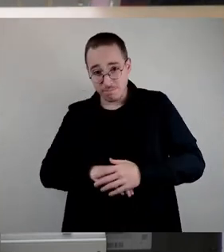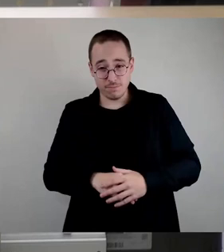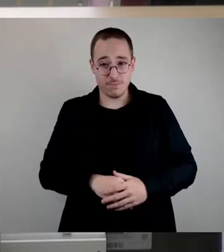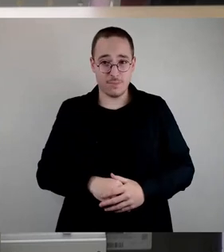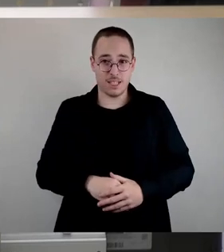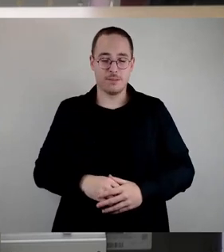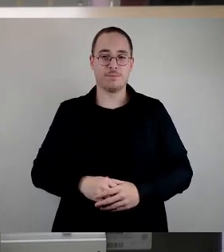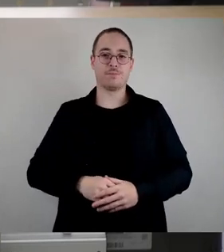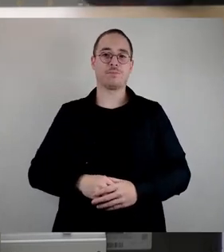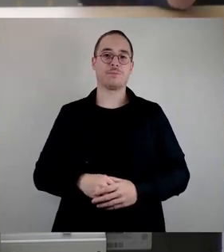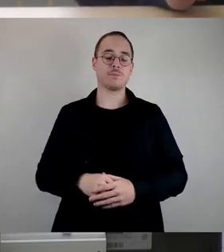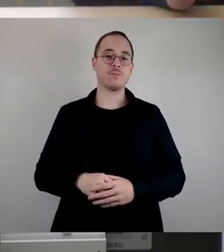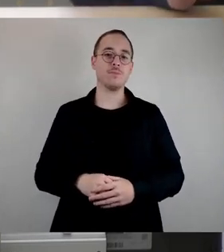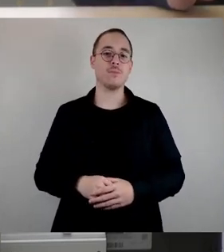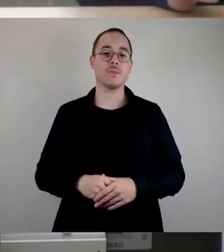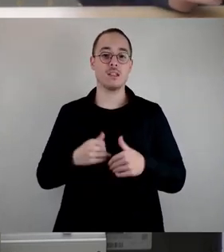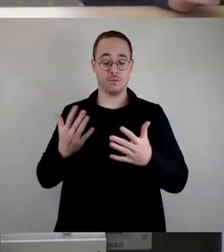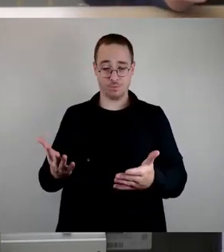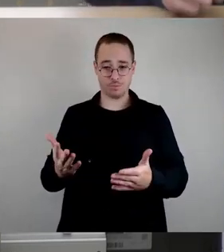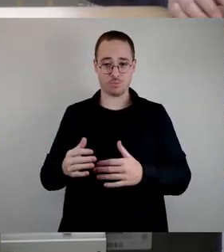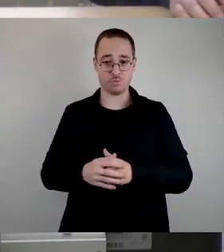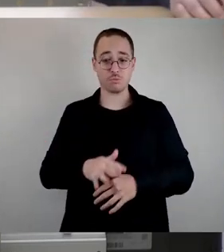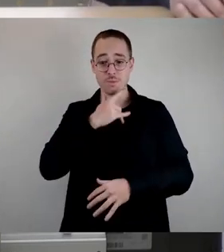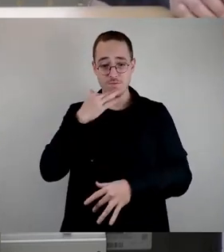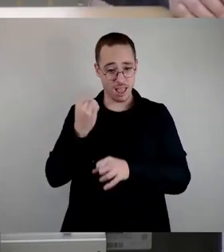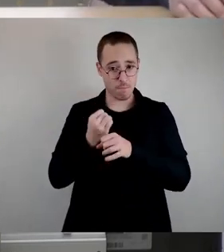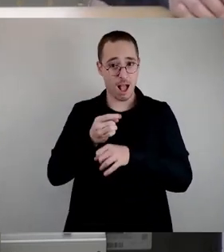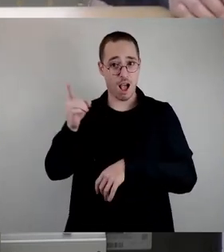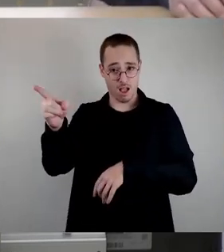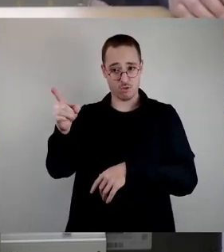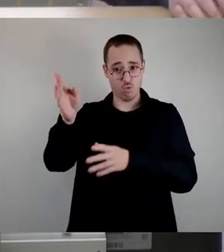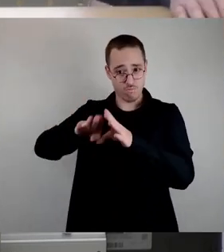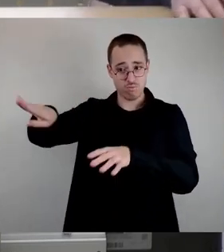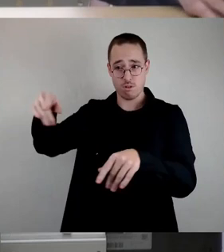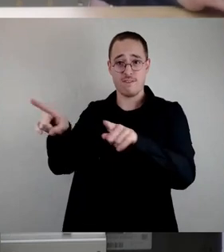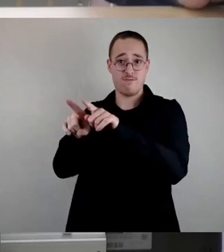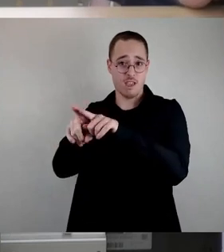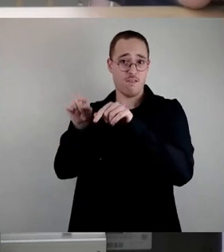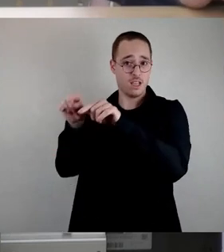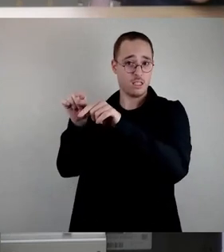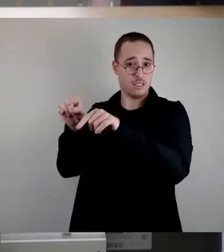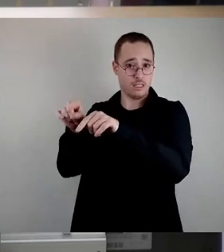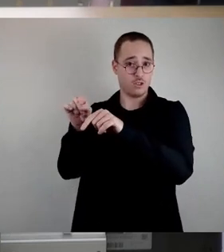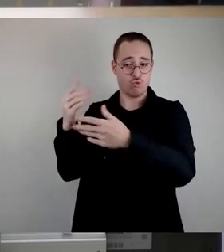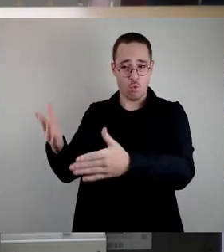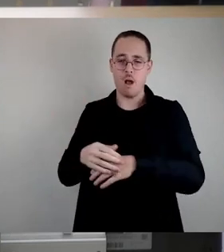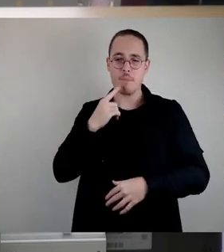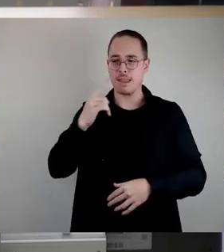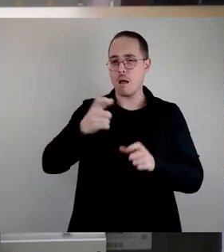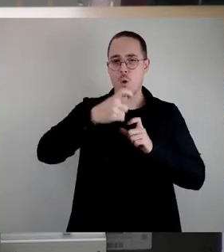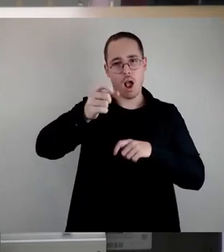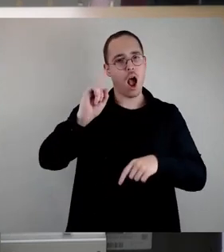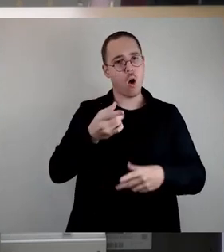Stützen. Also da ließe sich viel tun, aber eine Brücke wäre auch eine Lösung. Nur auch da muss man